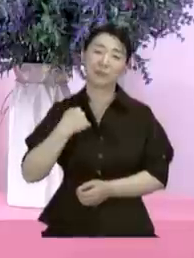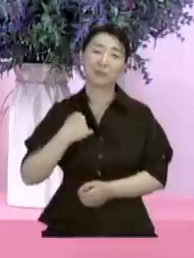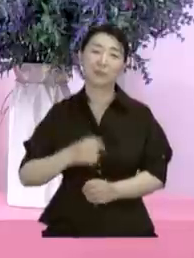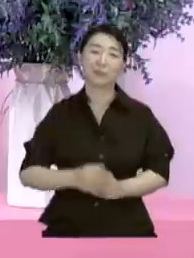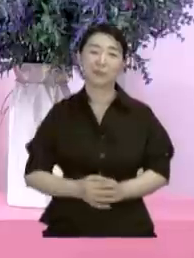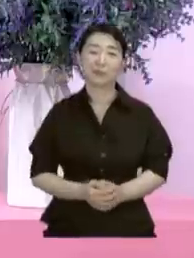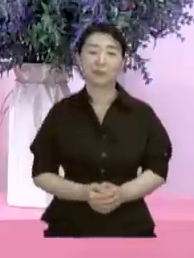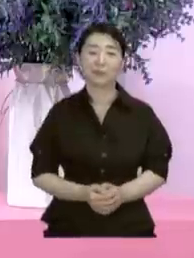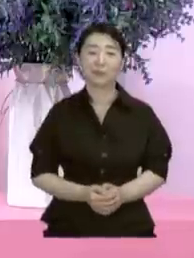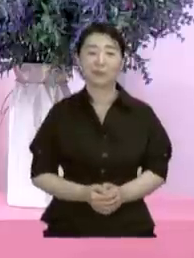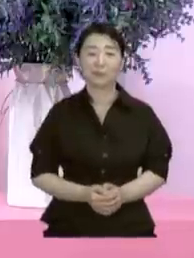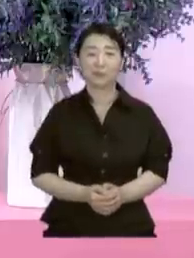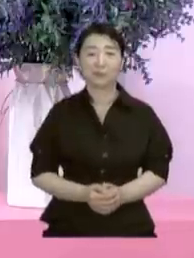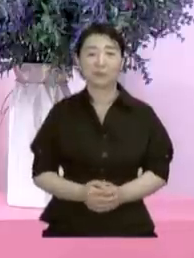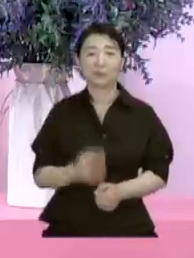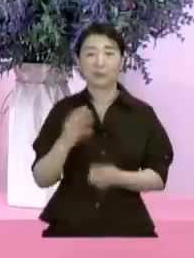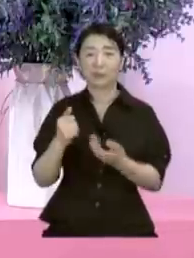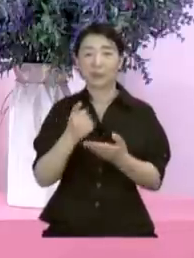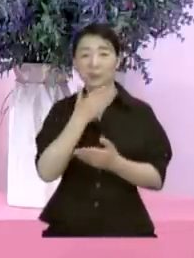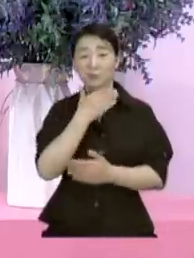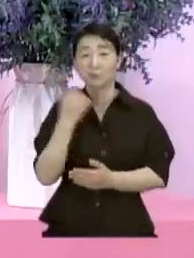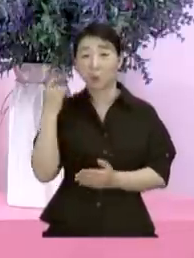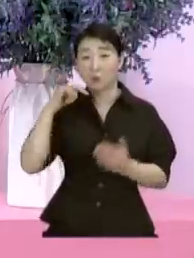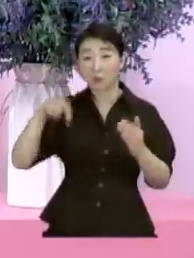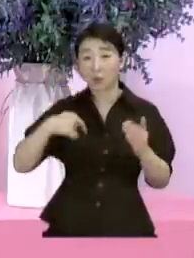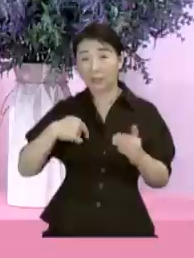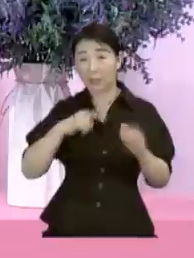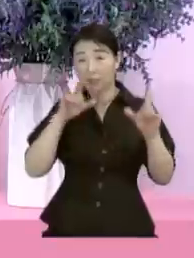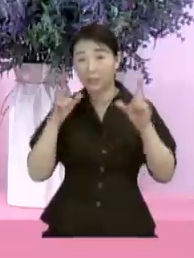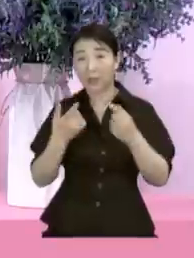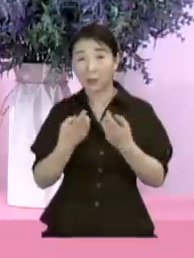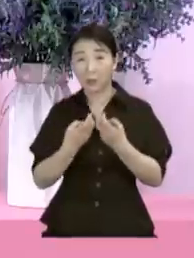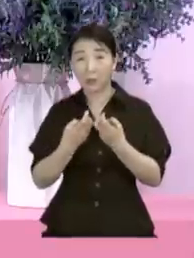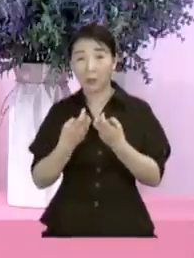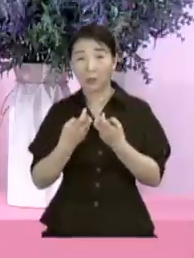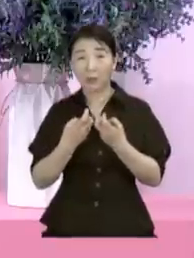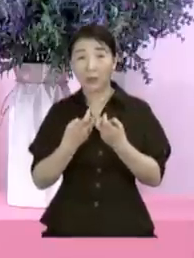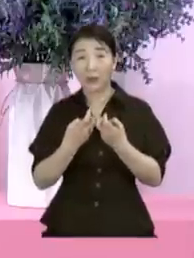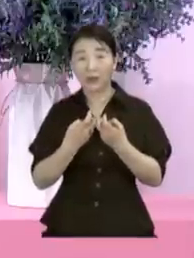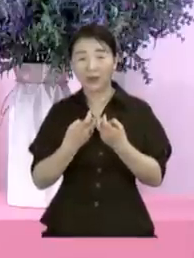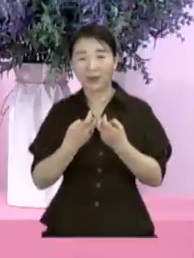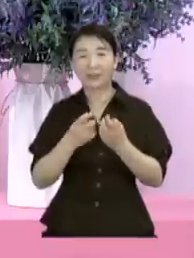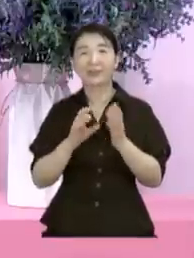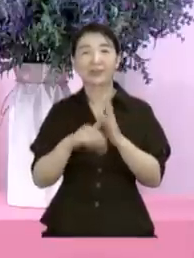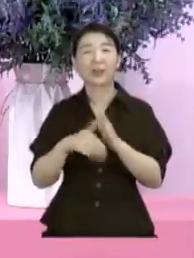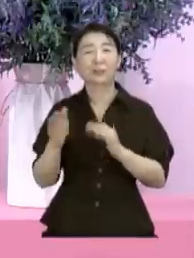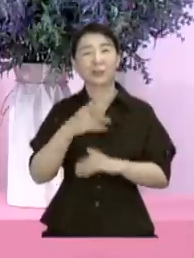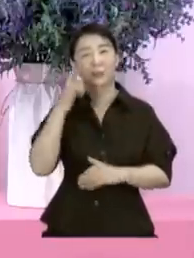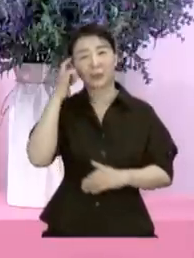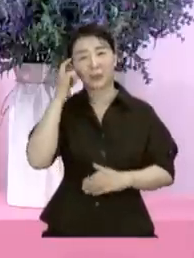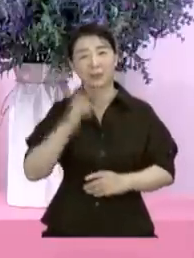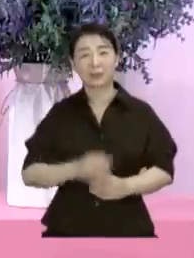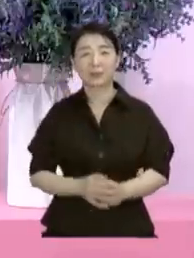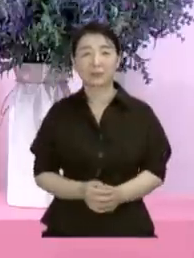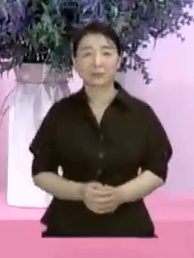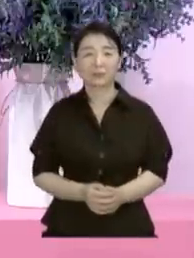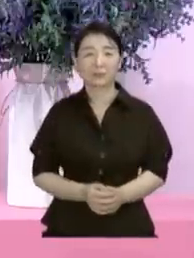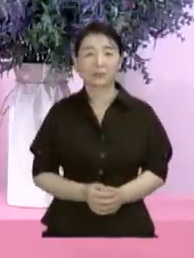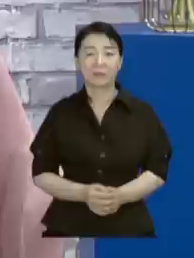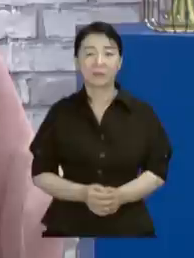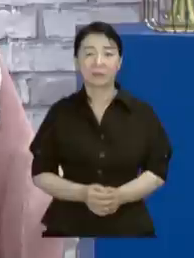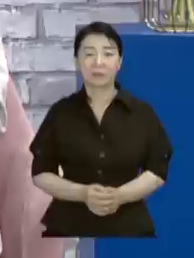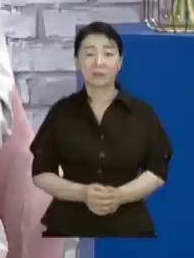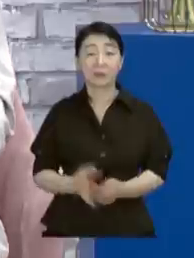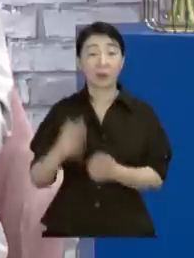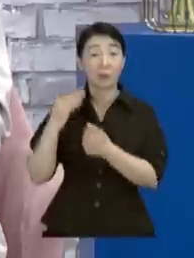되었어요. 그리고 이제 하나님의 복음에서 내가 어떻게 살면 좋을까 하는 생각을 아마 그때부터 시작했죠. 그러셨군요.